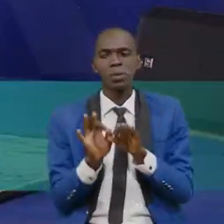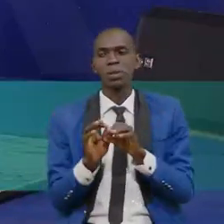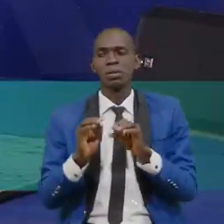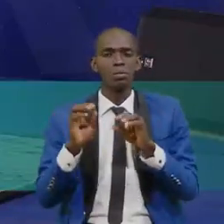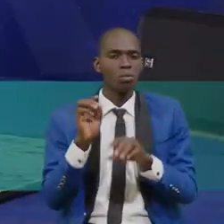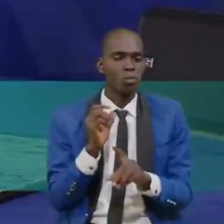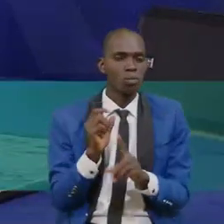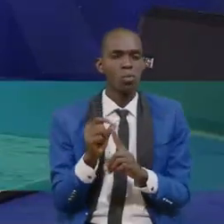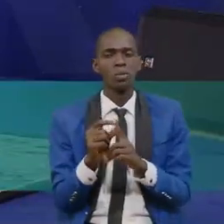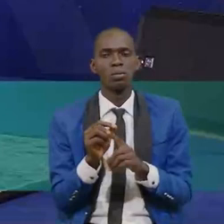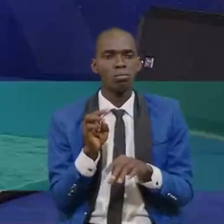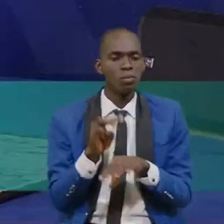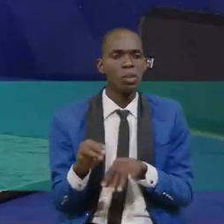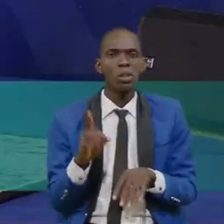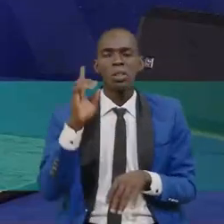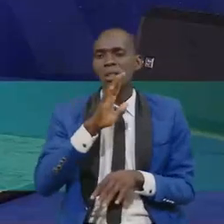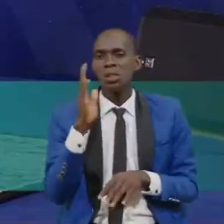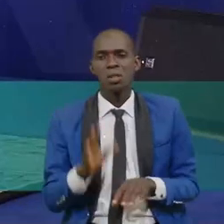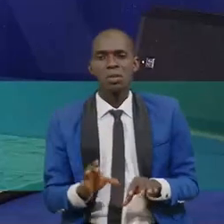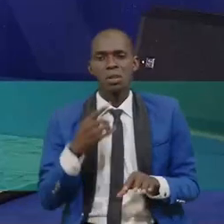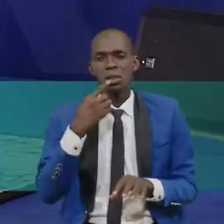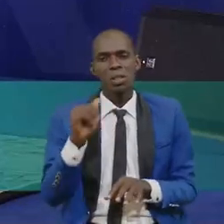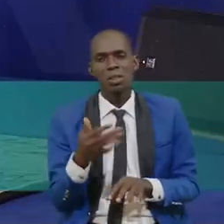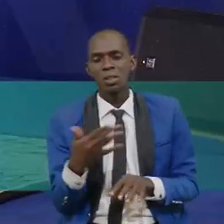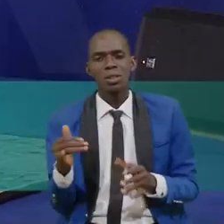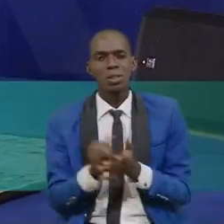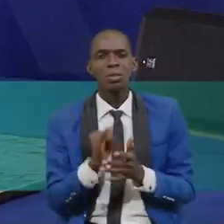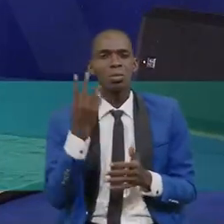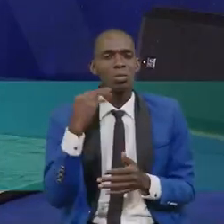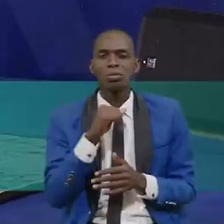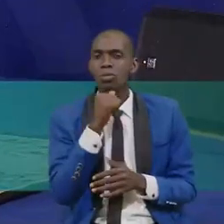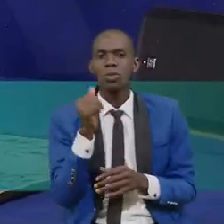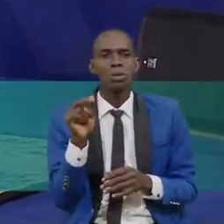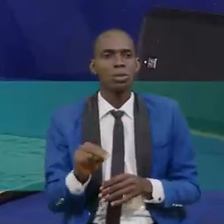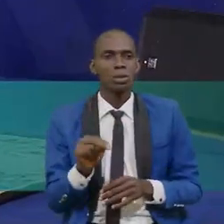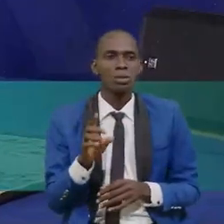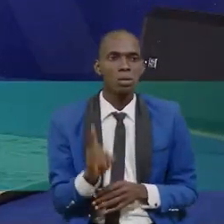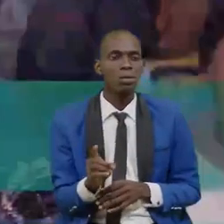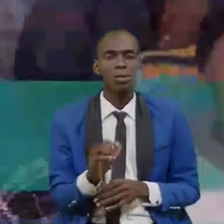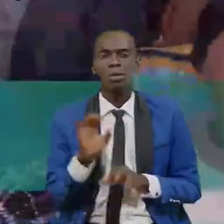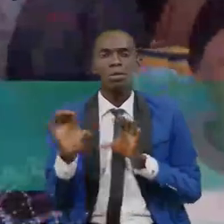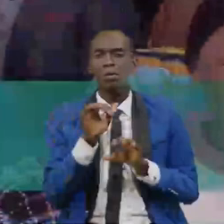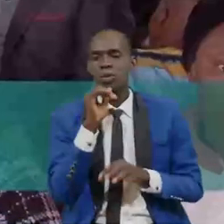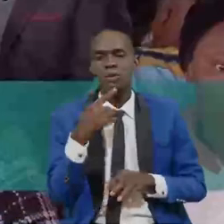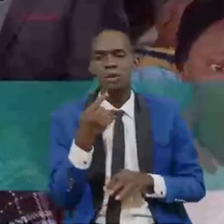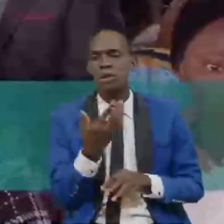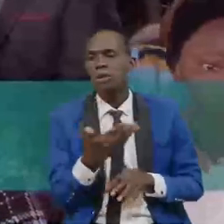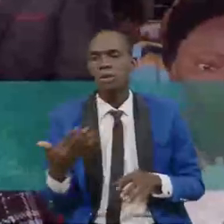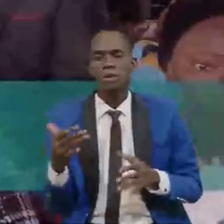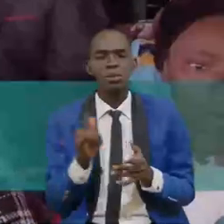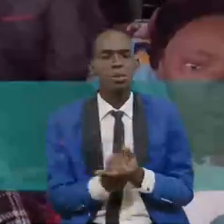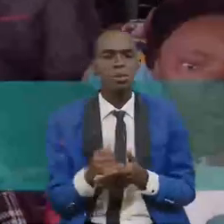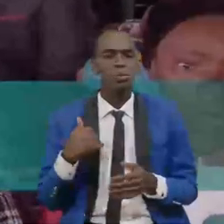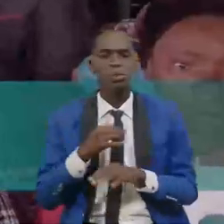essentiel. Il n'a rien dit de redondant, il n'a jamais rien dit d'inutile, il n'a jamais rien dit que dont